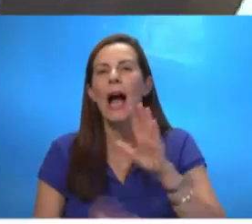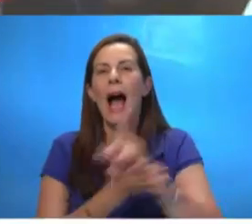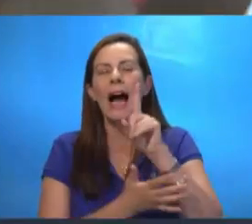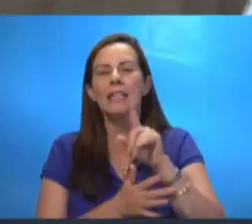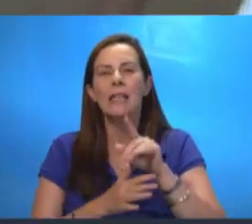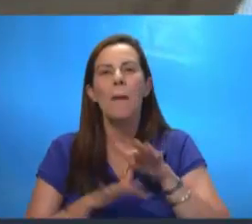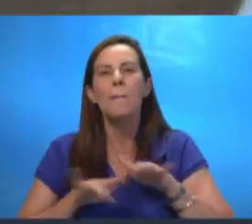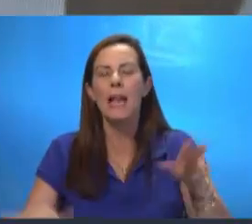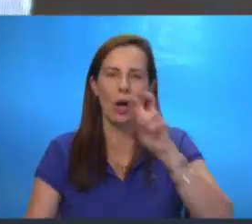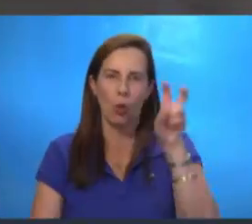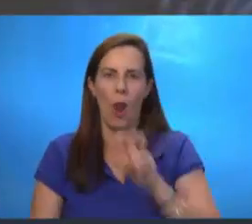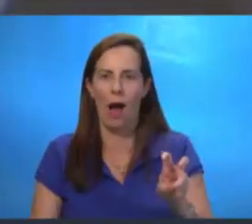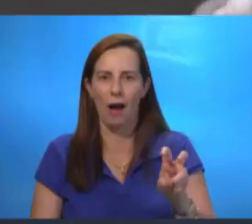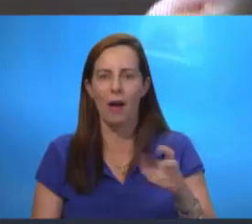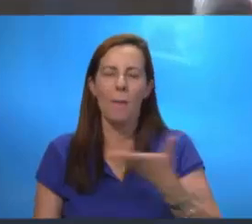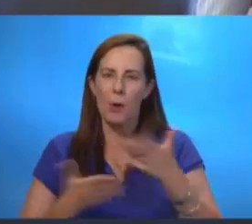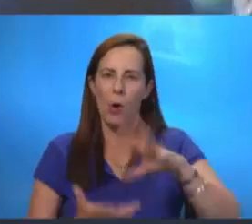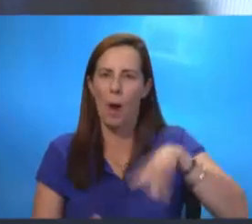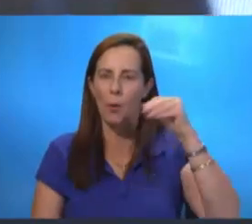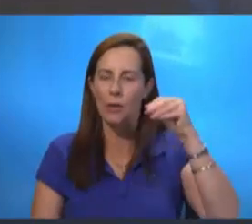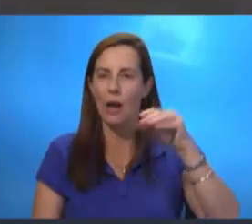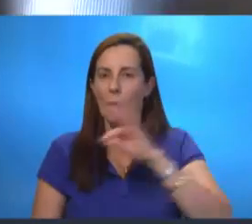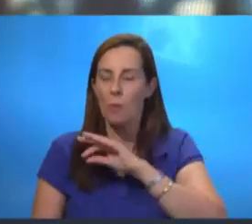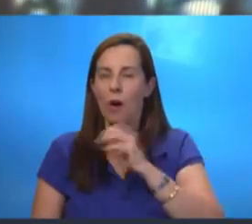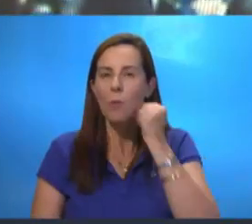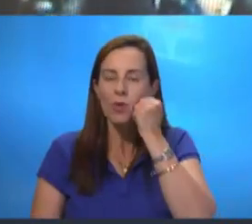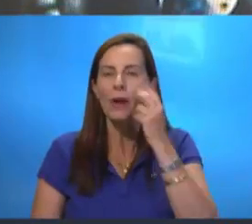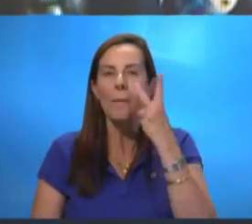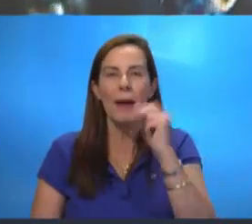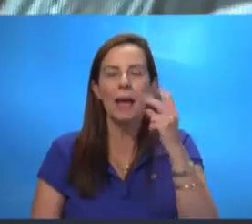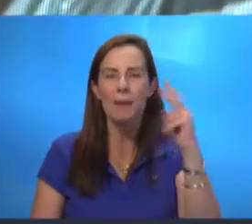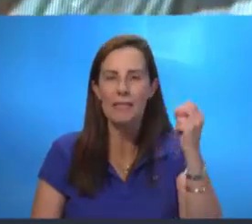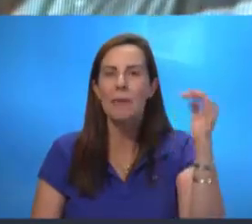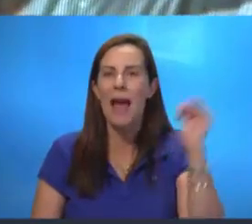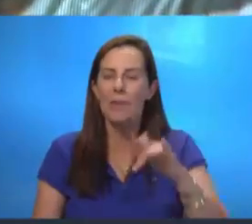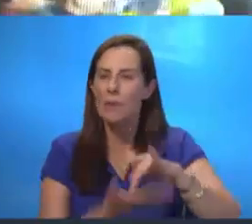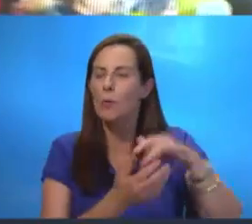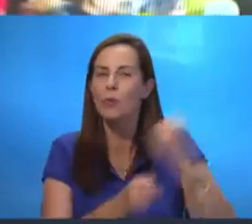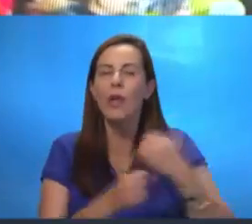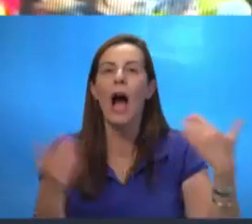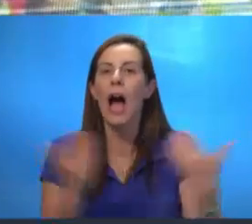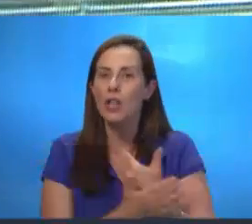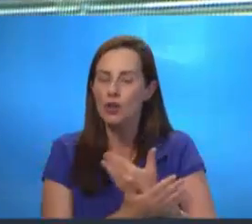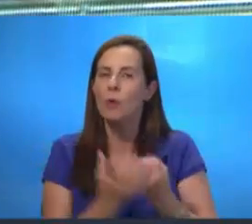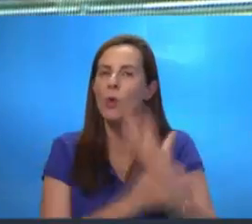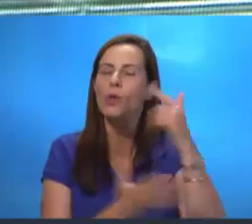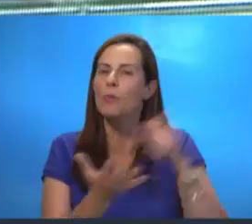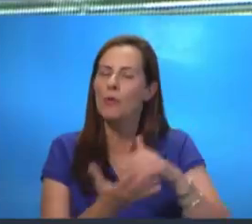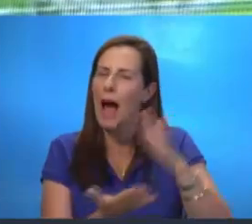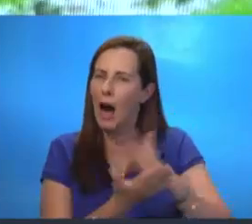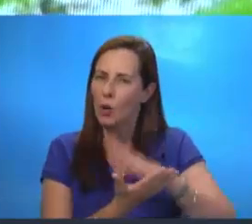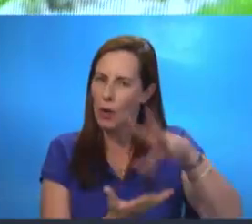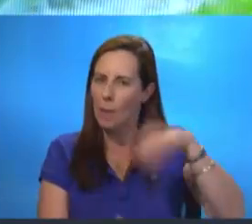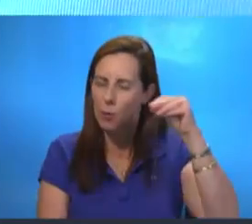מיליארד דולר באירוח המונדיאל. על פי מוסקבה, 220 אלף מקומות עבודה חדשים נוצרו לטובת ההכנות לאירוע